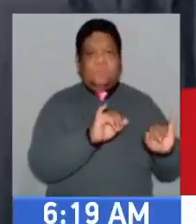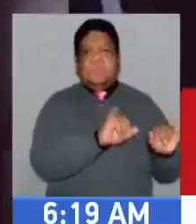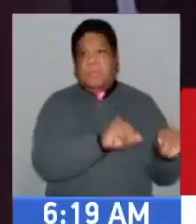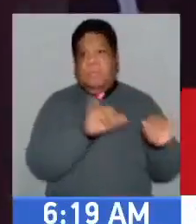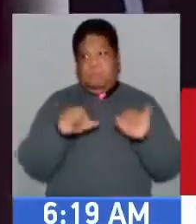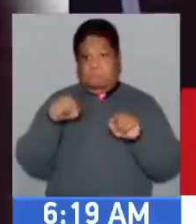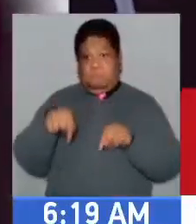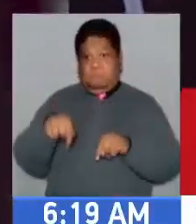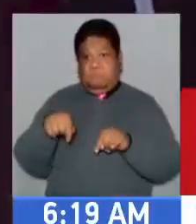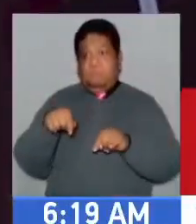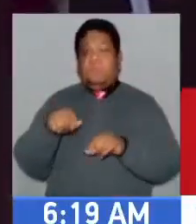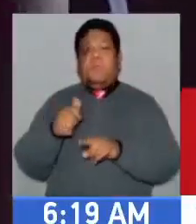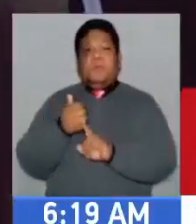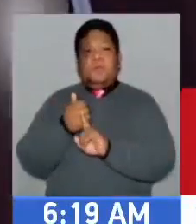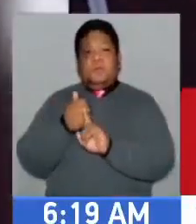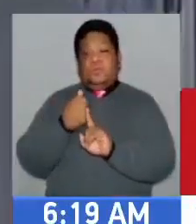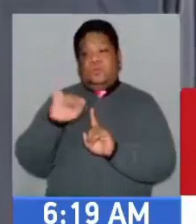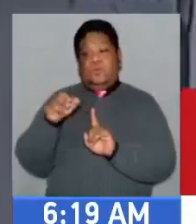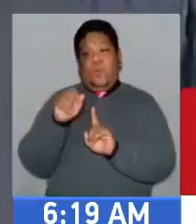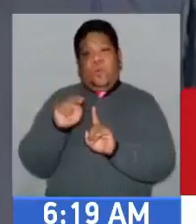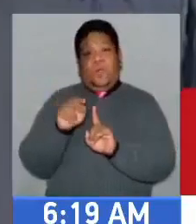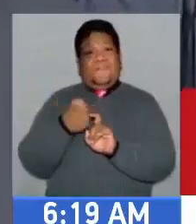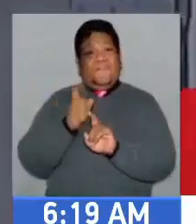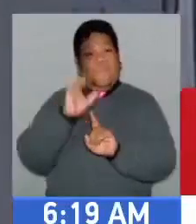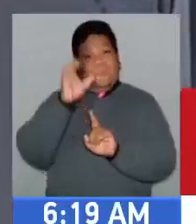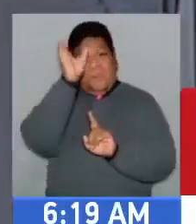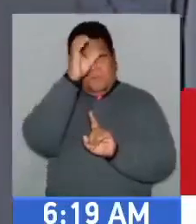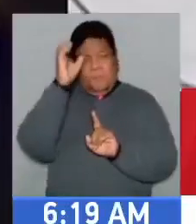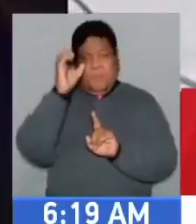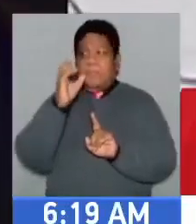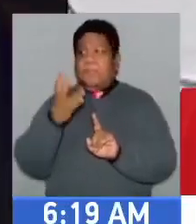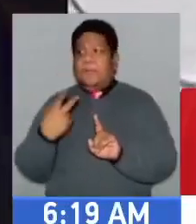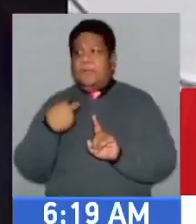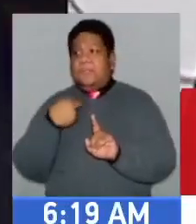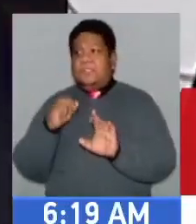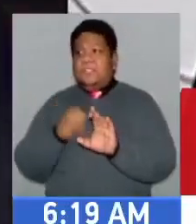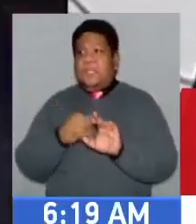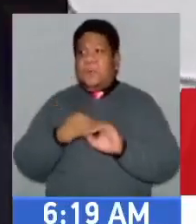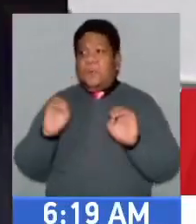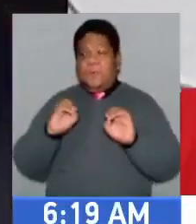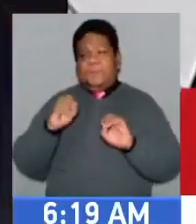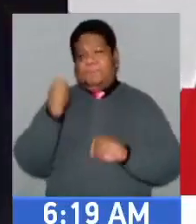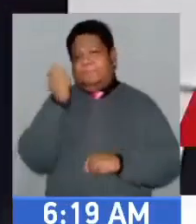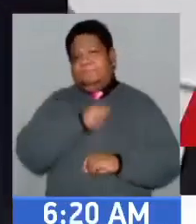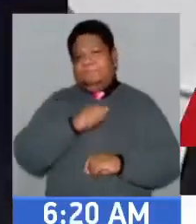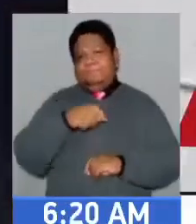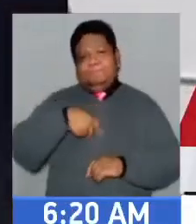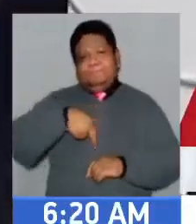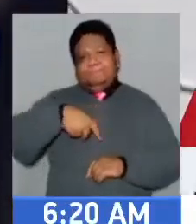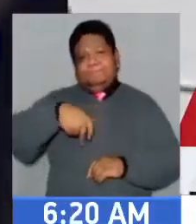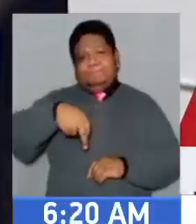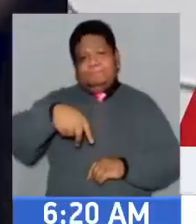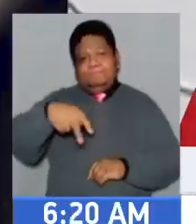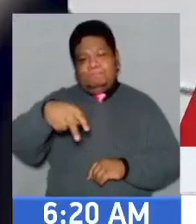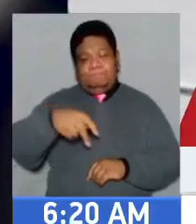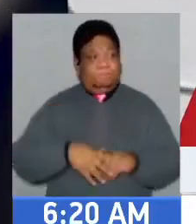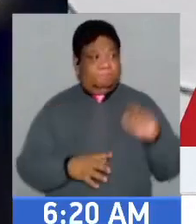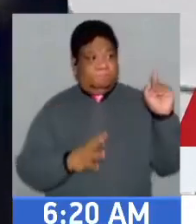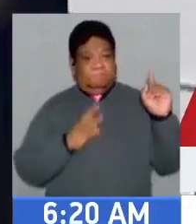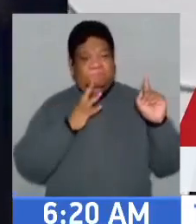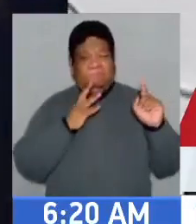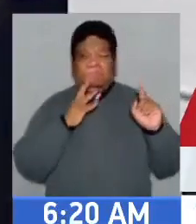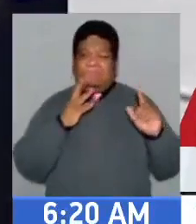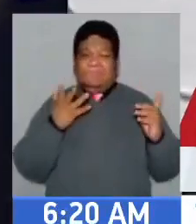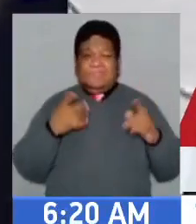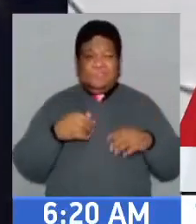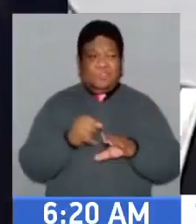Laguna, napilitan na maglakad dahil walang jeep. Ang hirap pong sumakay sa jeep. Tapos nag-tricycle na lang po ako, nag-renta po ako ng